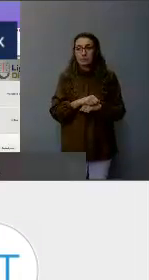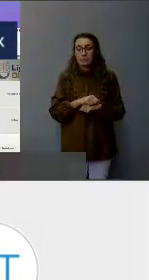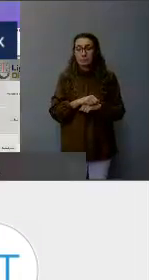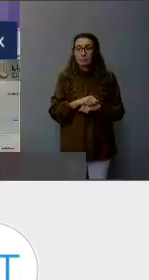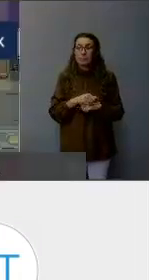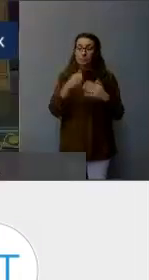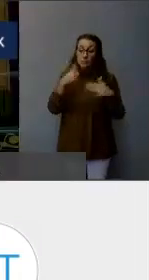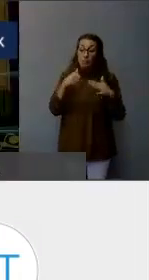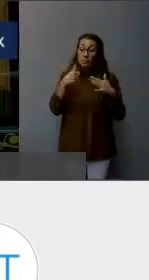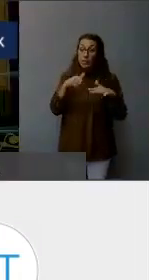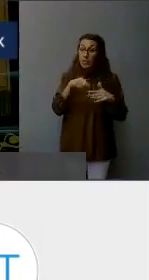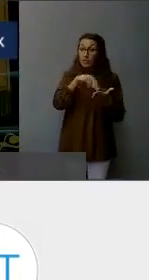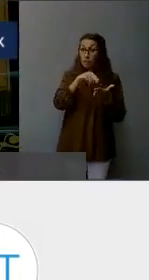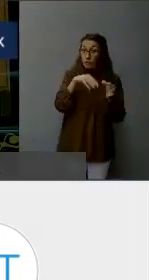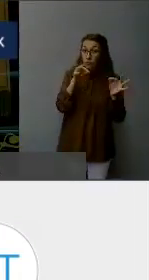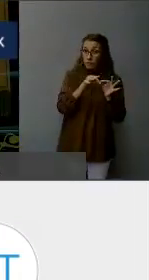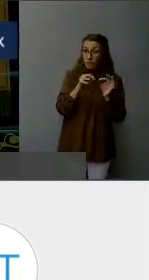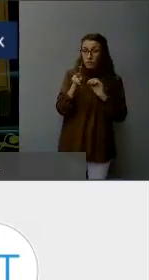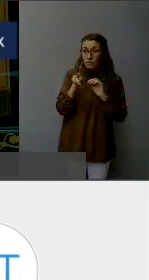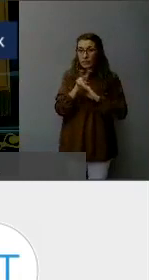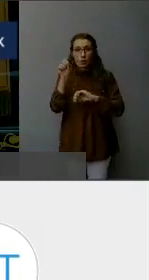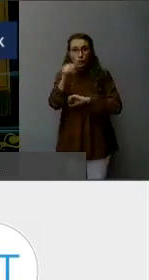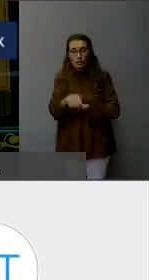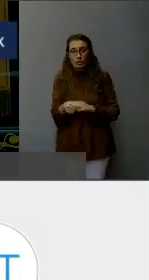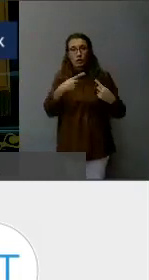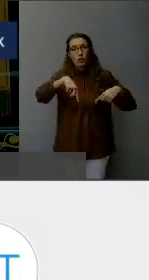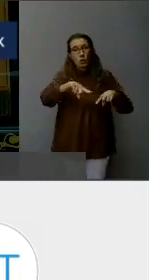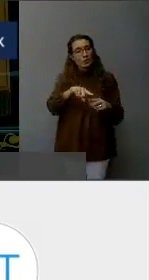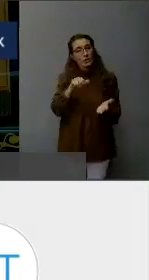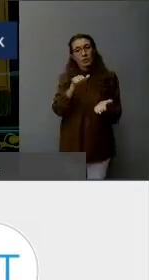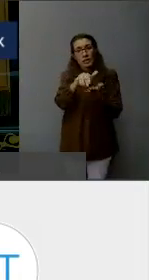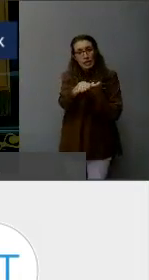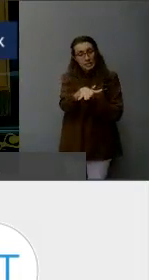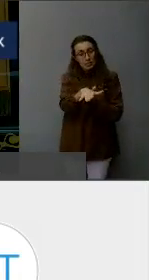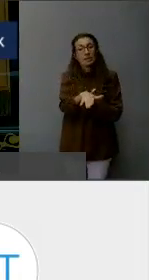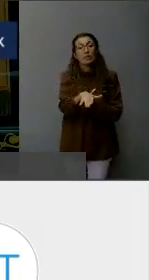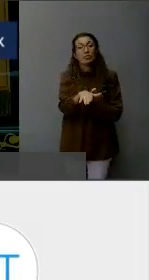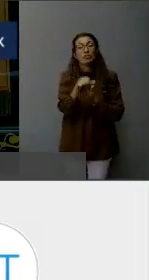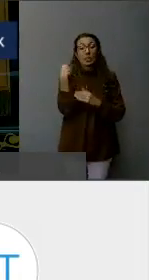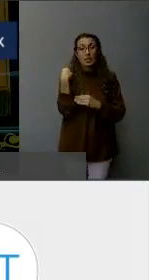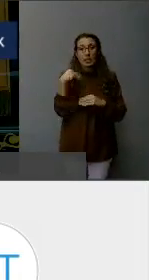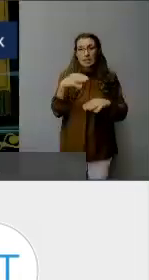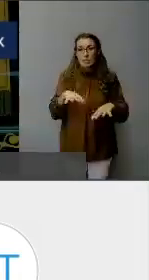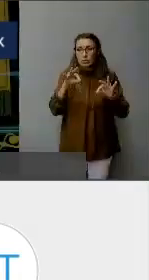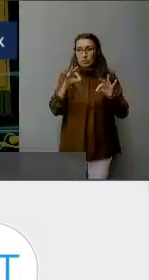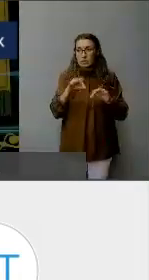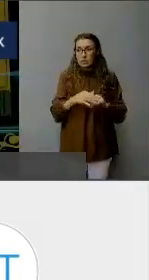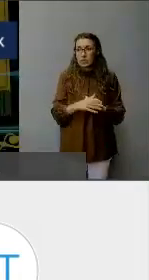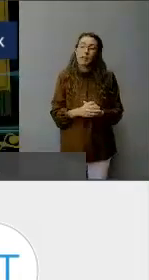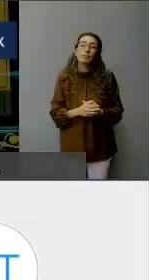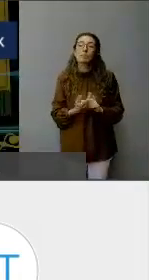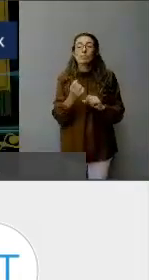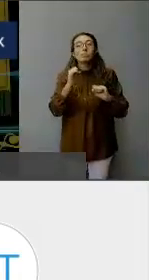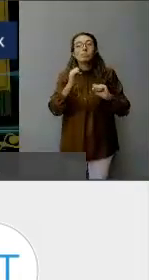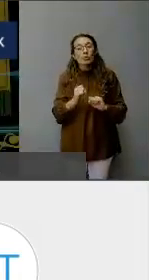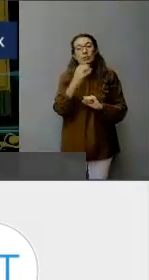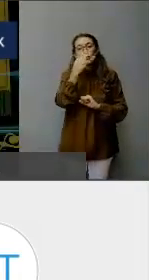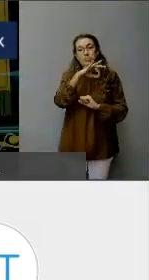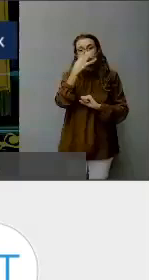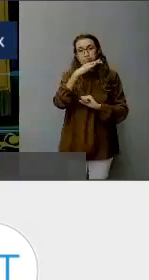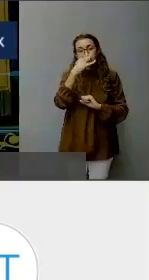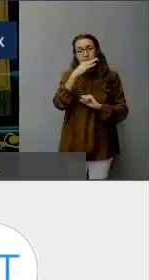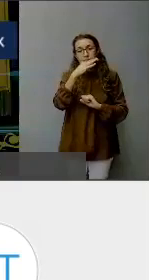16 voti favorevoli 22 contrari il consiglio respinge la richiesta di sospensiva allora possiamo iniziare l'illustrazione dei